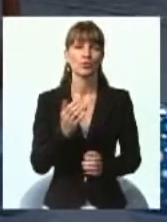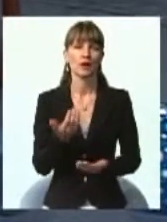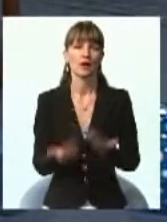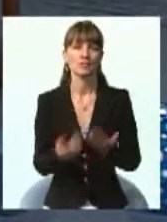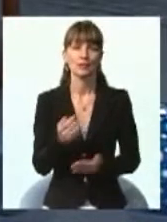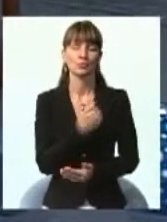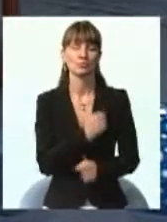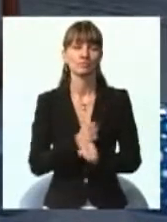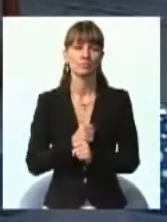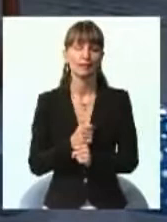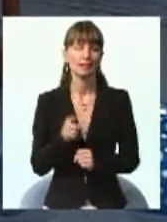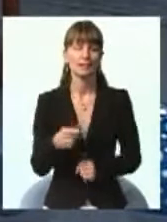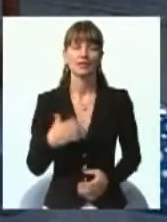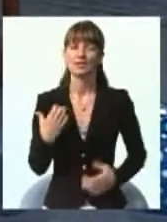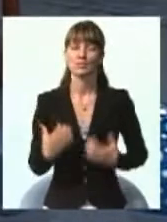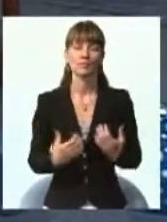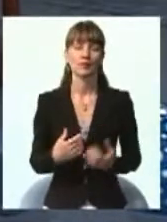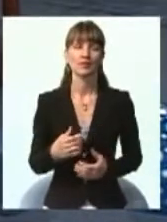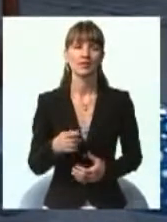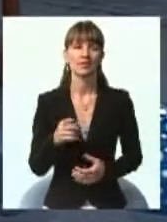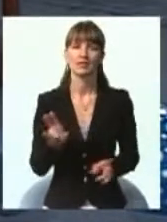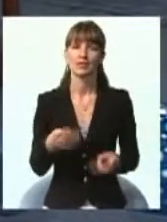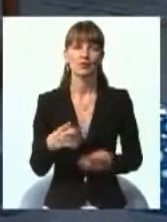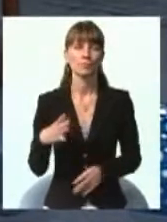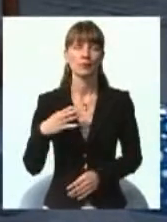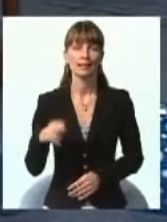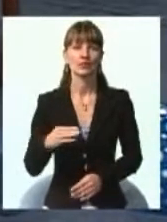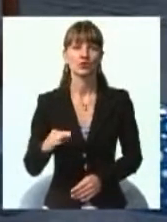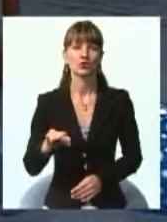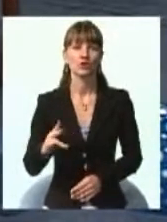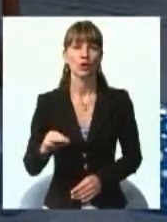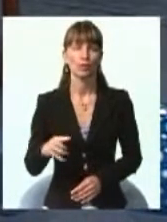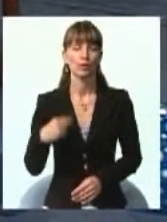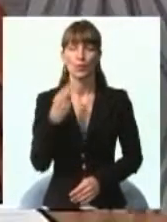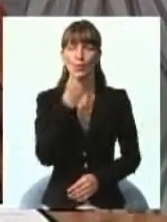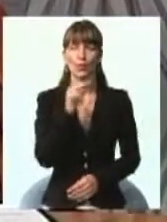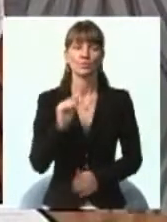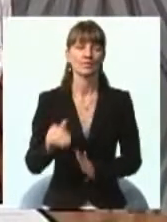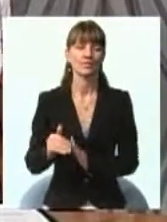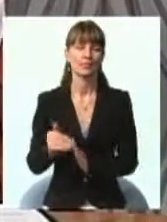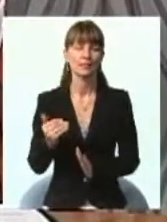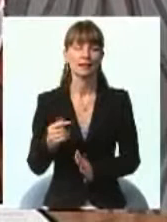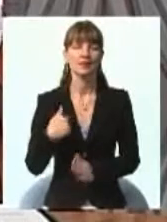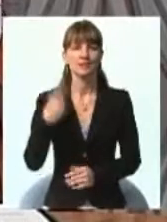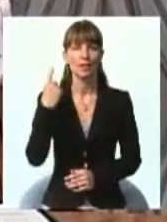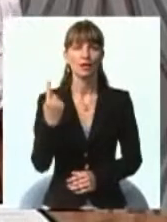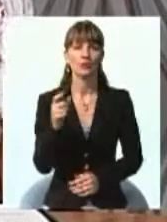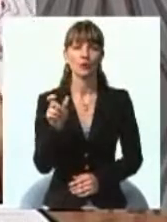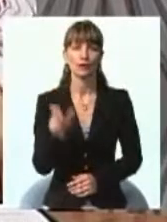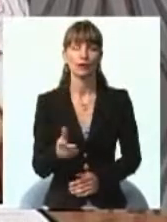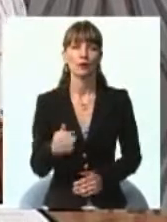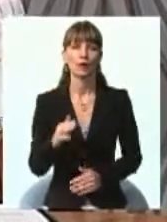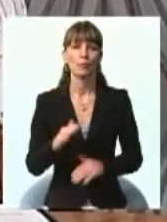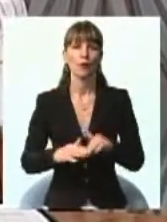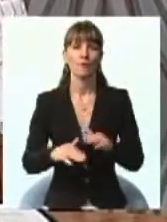відпочити. Ну, не переживай, ти джином, тоді не треба бути джином, ми краще його викличемо. До речі, я знаю таку одну людину, професора, він